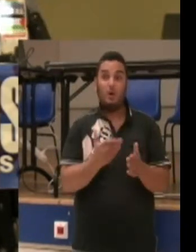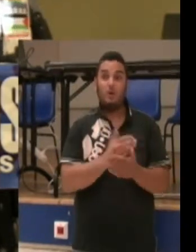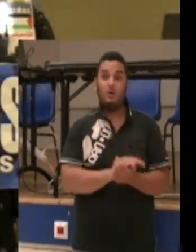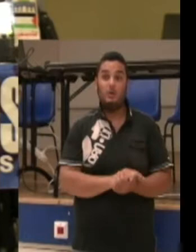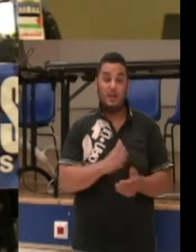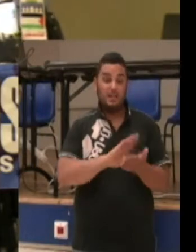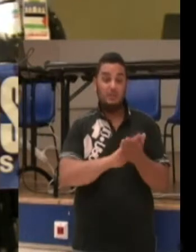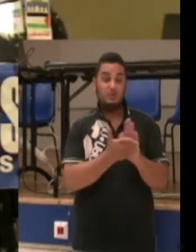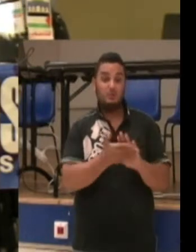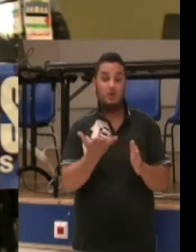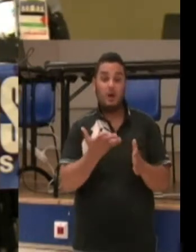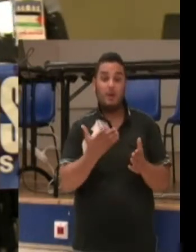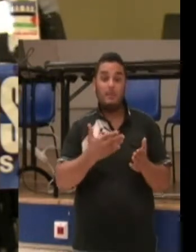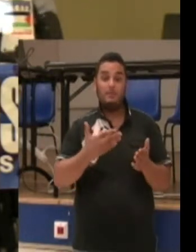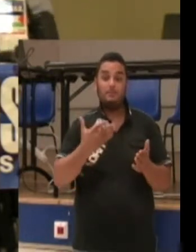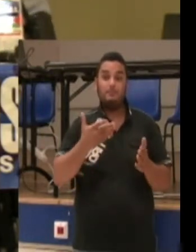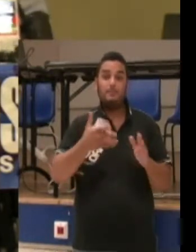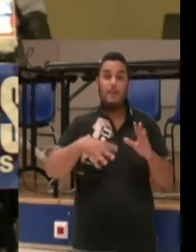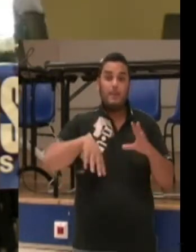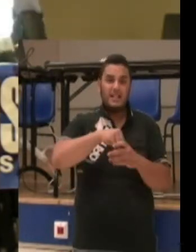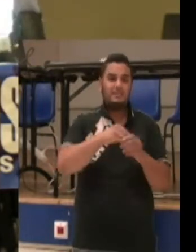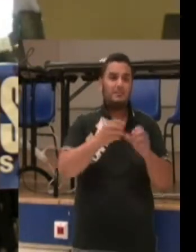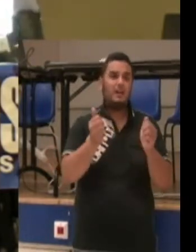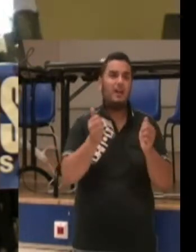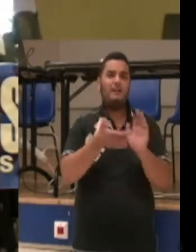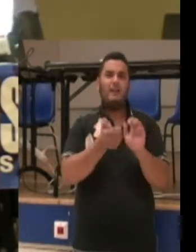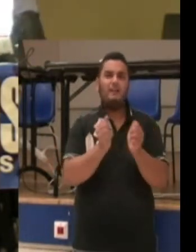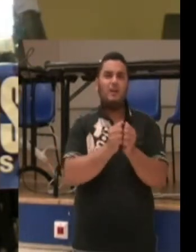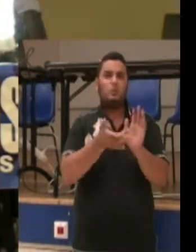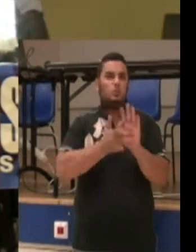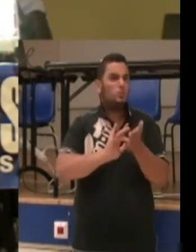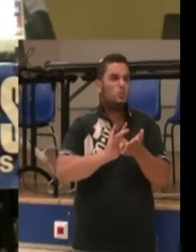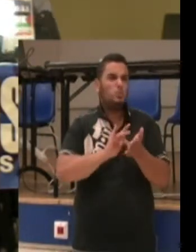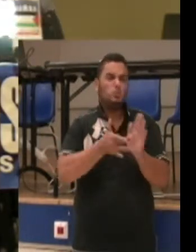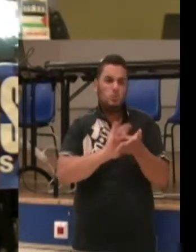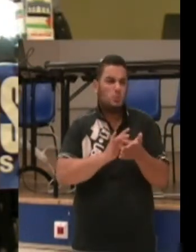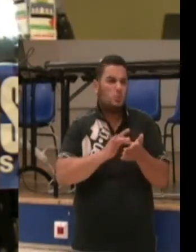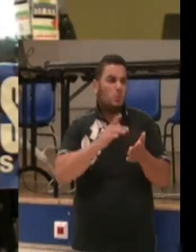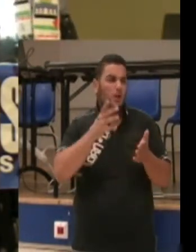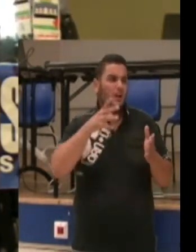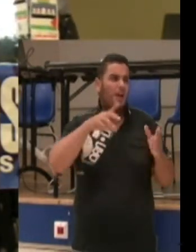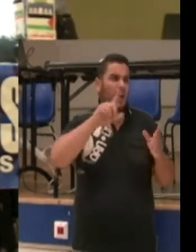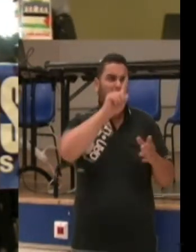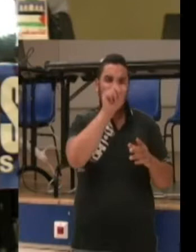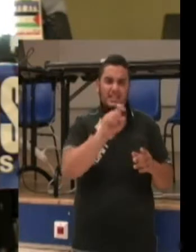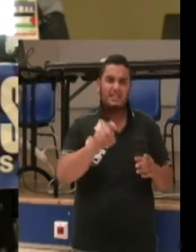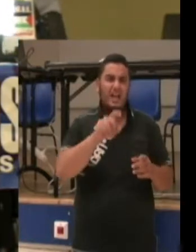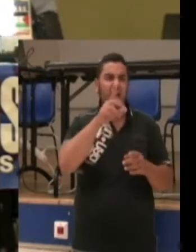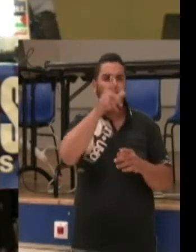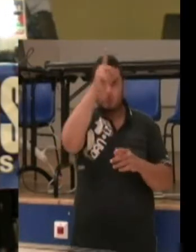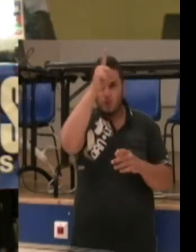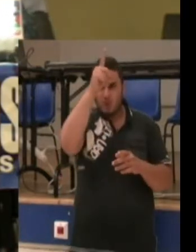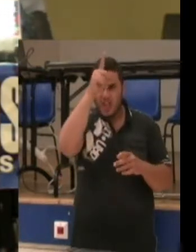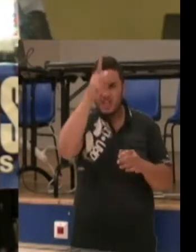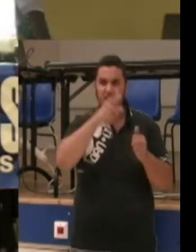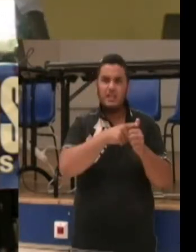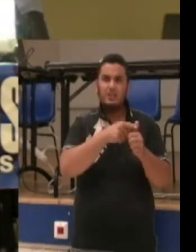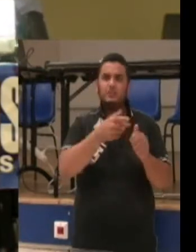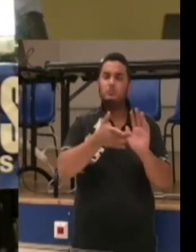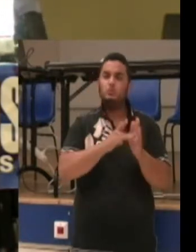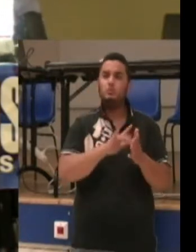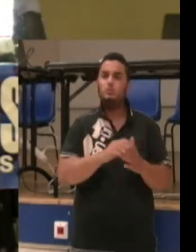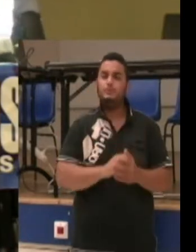Cette association qui a participé à toutes les actions humanitaires presque Gaza et en Cisjordanie, mais même